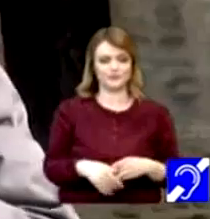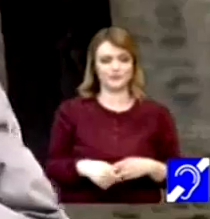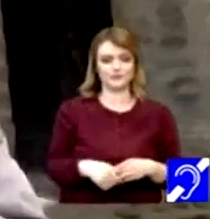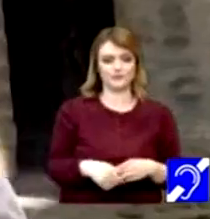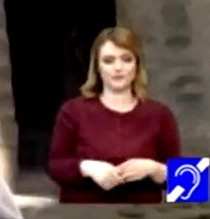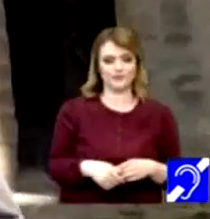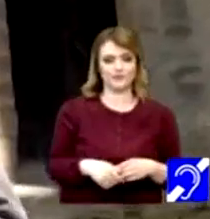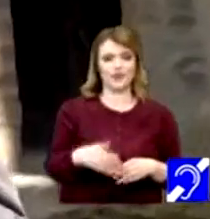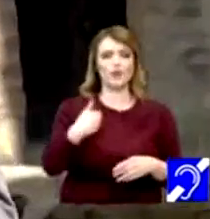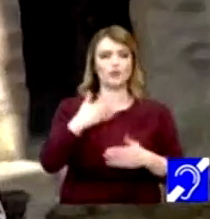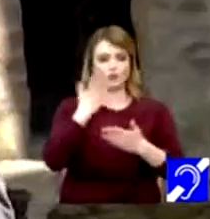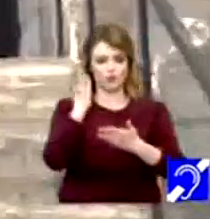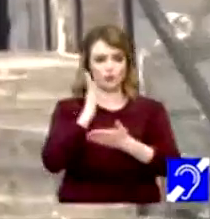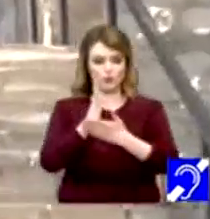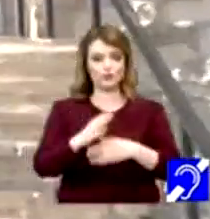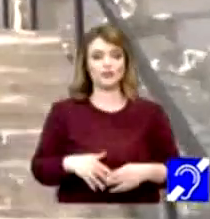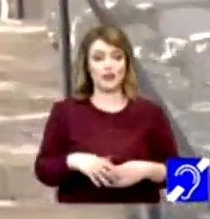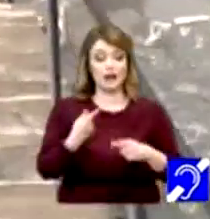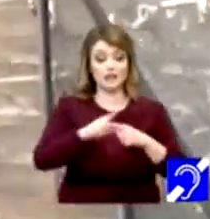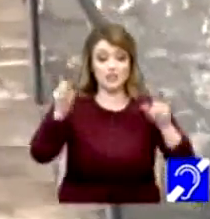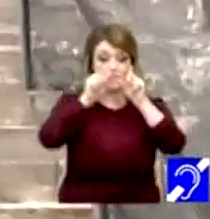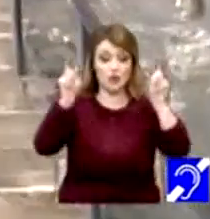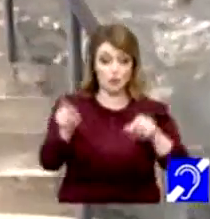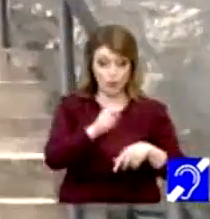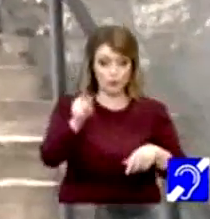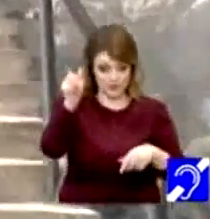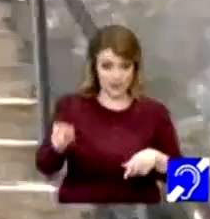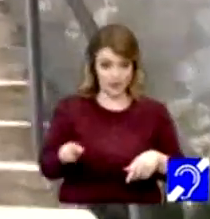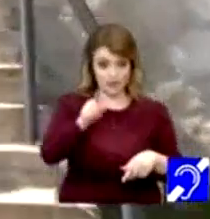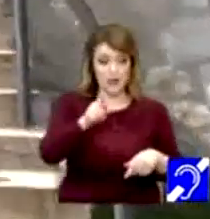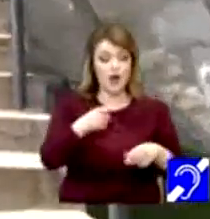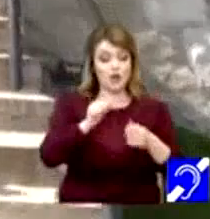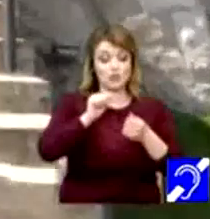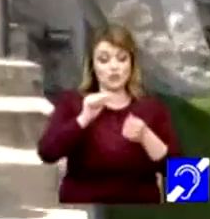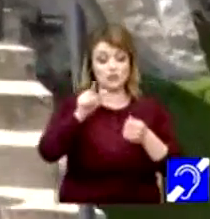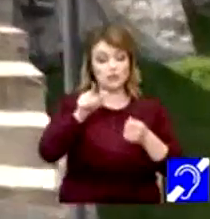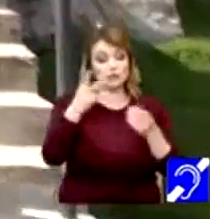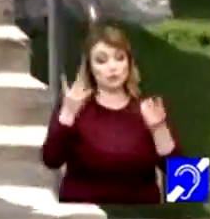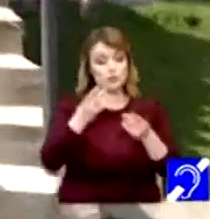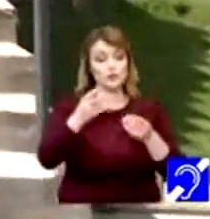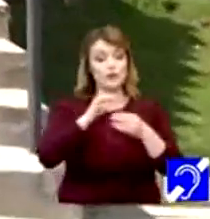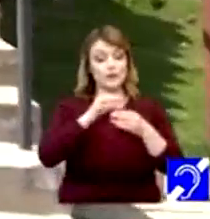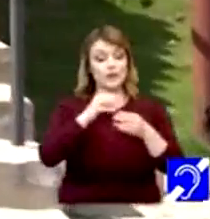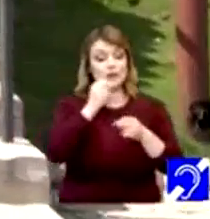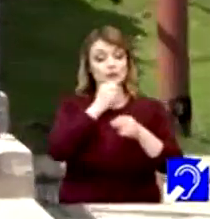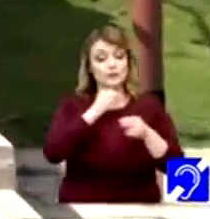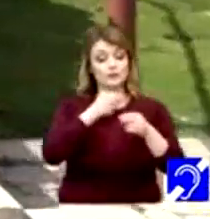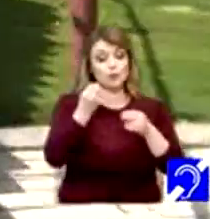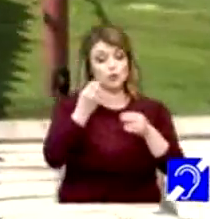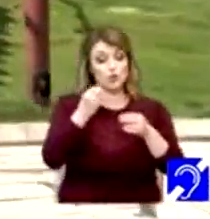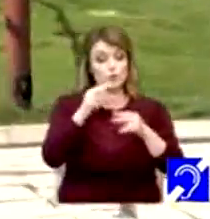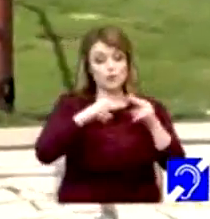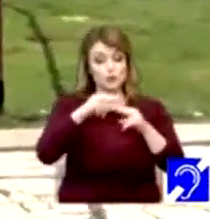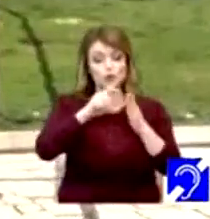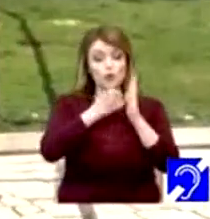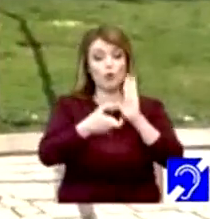avea acolo încă o terasă la nivelul 2. Muzeograful spune că cetatea are nevoie și de săl de expoziție, unde vizitatorii ar putea vedea